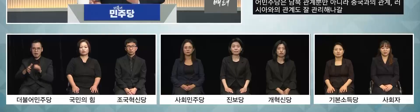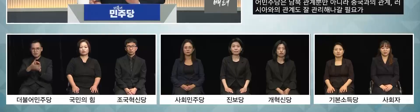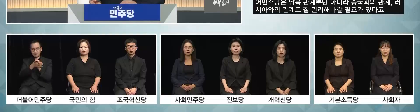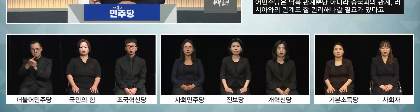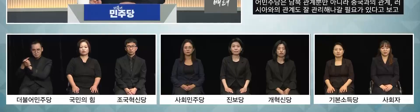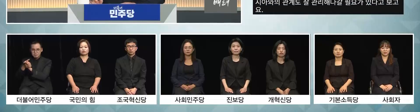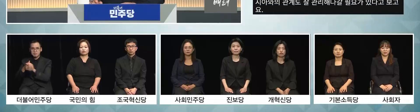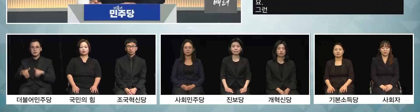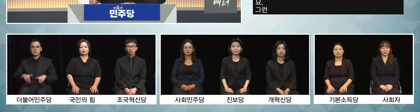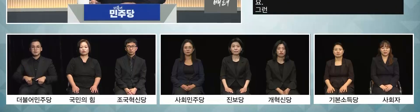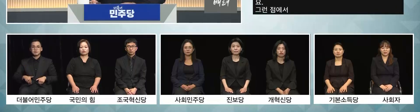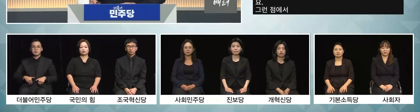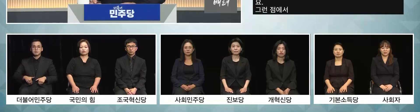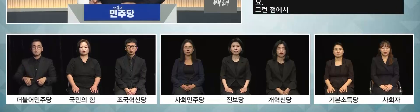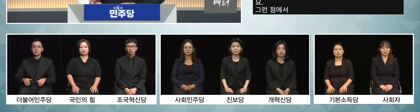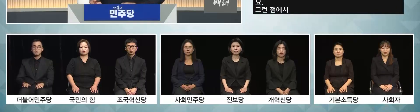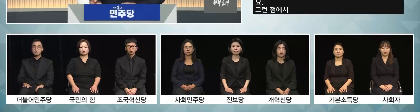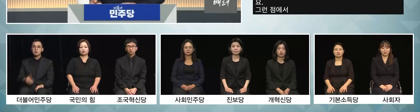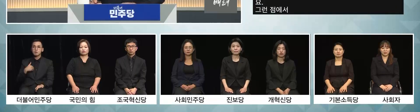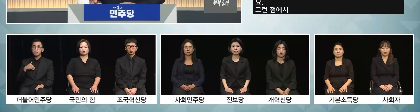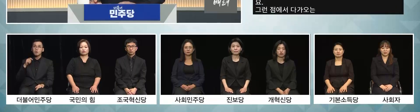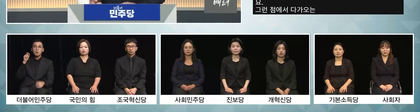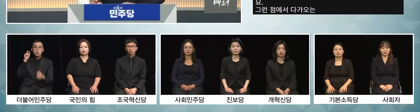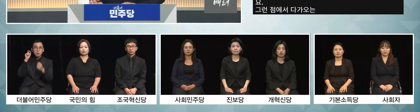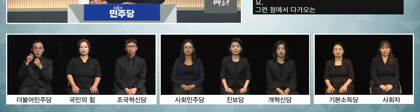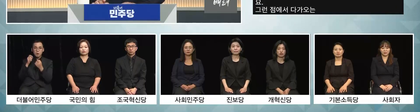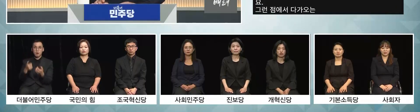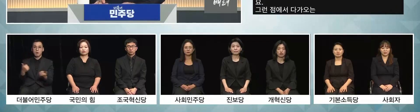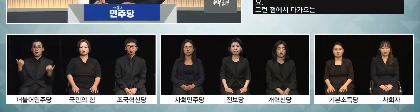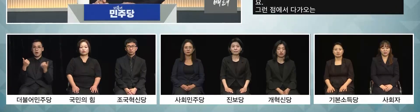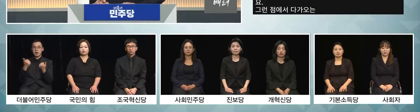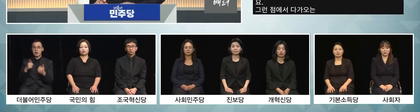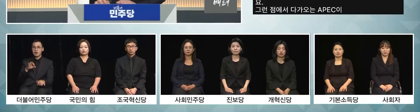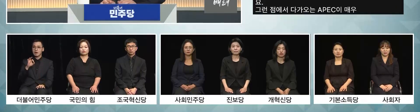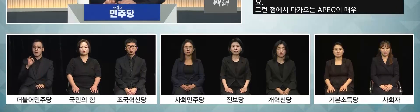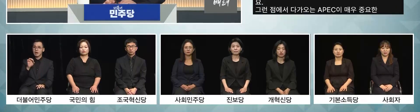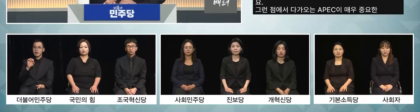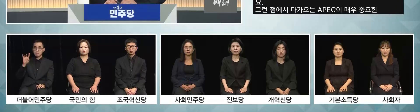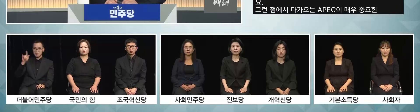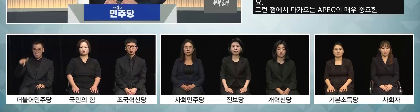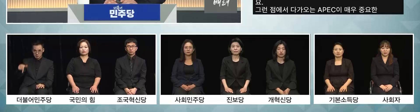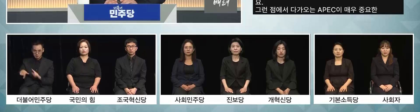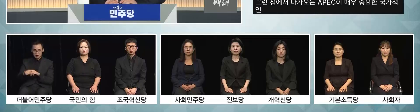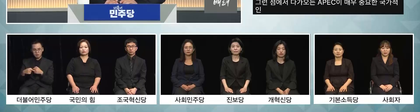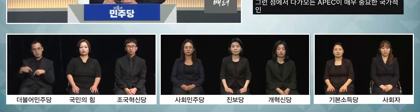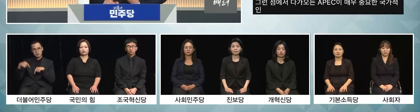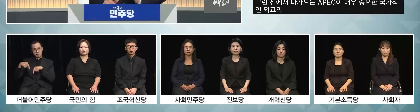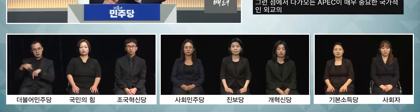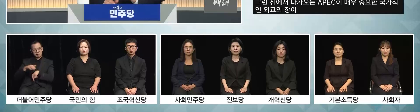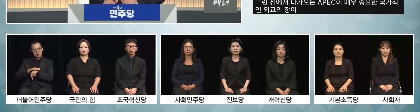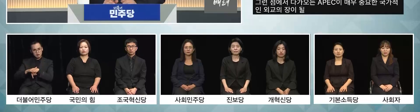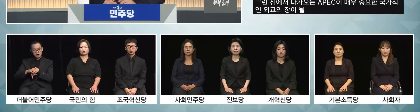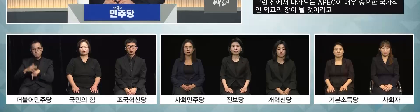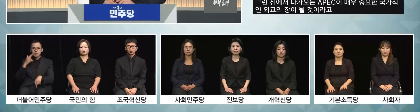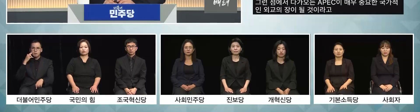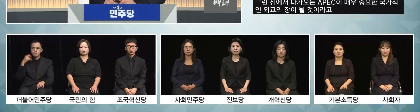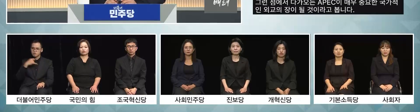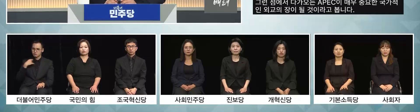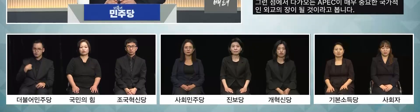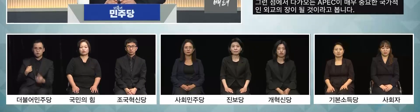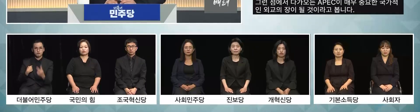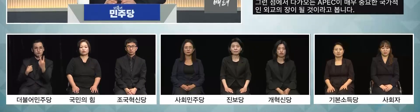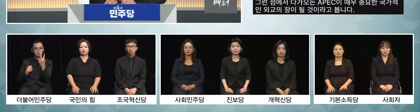그런 점에서 다가오는 APEC이 매우 중요한 국가적인 외교의 장이 될 것으로 봅니다. 특별히 미국과 중국이